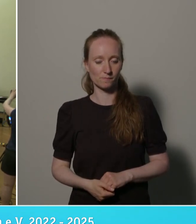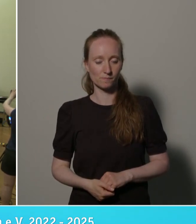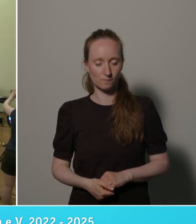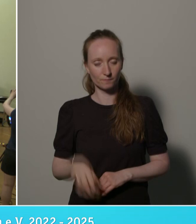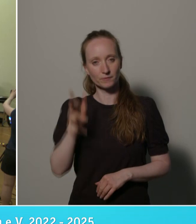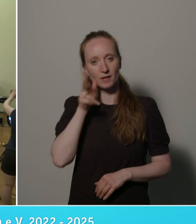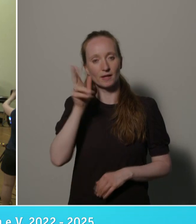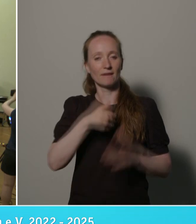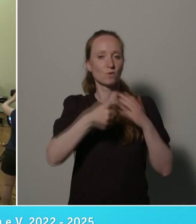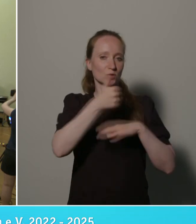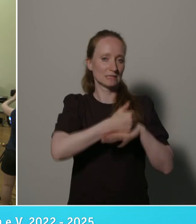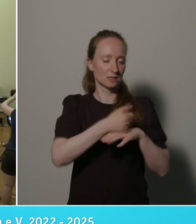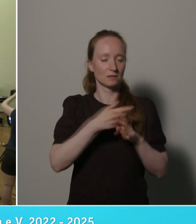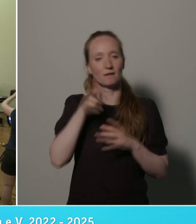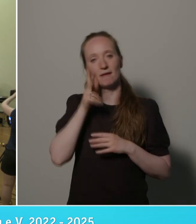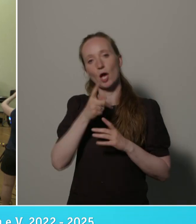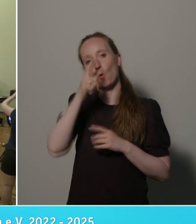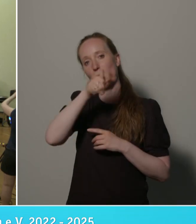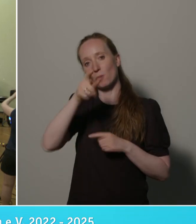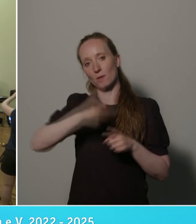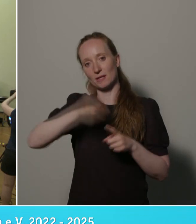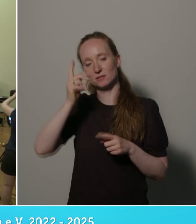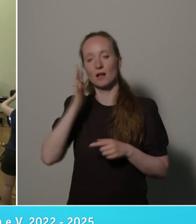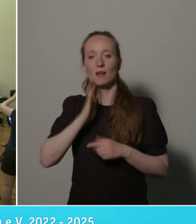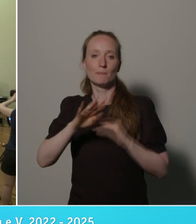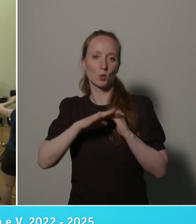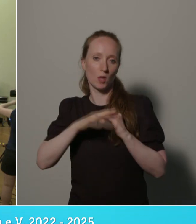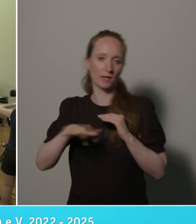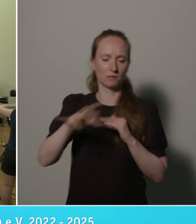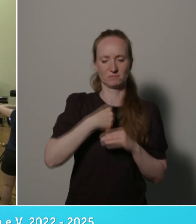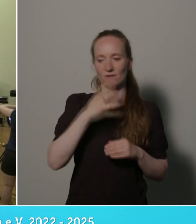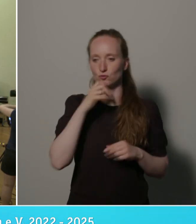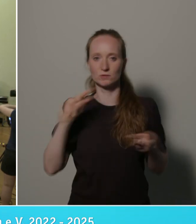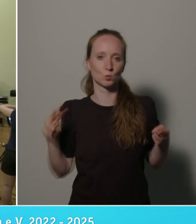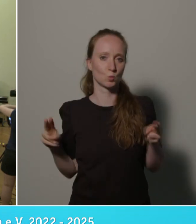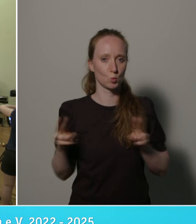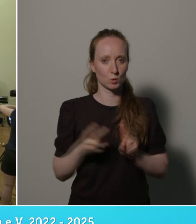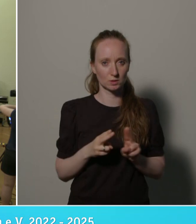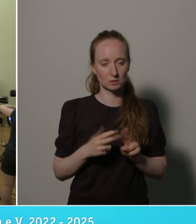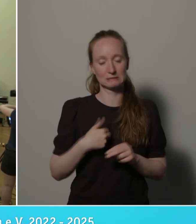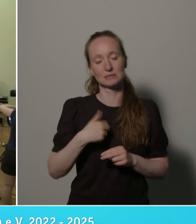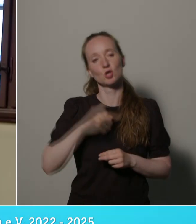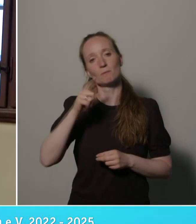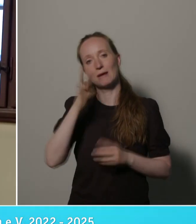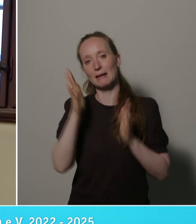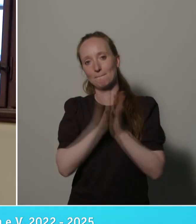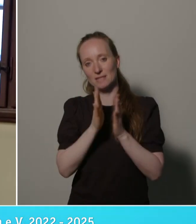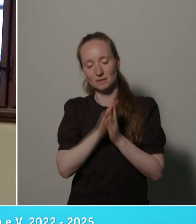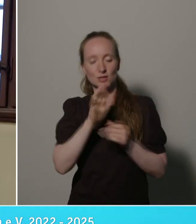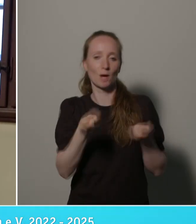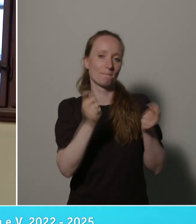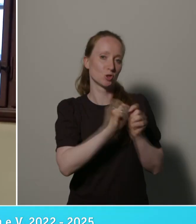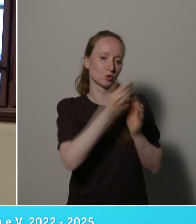Herr Vorsitzender, Herr Oberbürgermeister, liebe Kolleginnen und Kollegen, ich will es kurz machen. Ich will Sie einfach bitten, der Beschlussvorlage